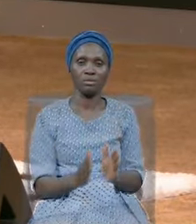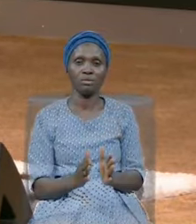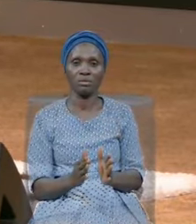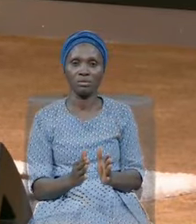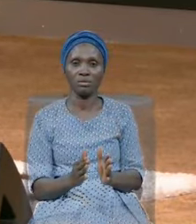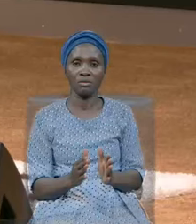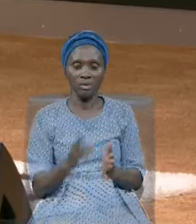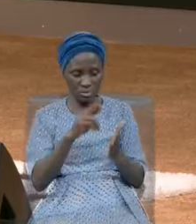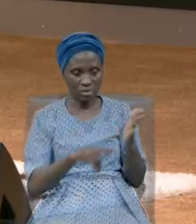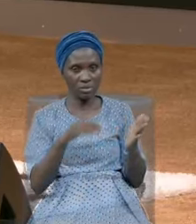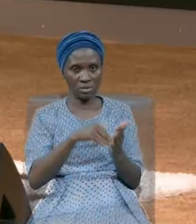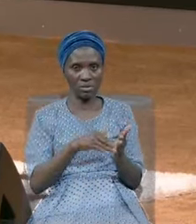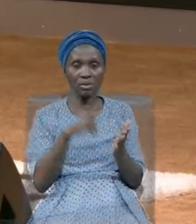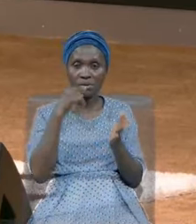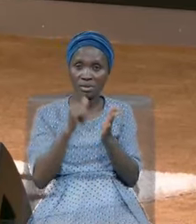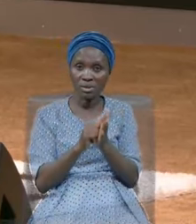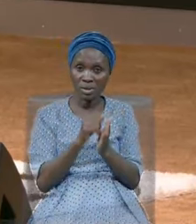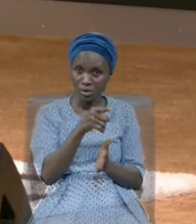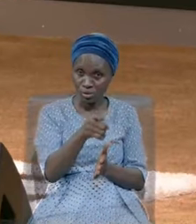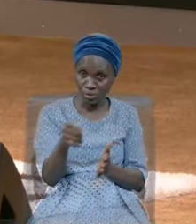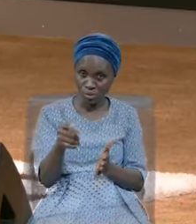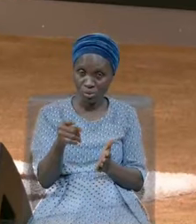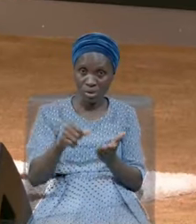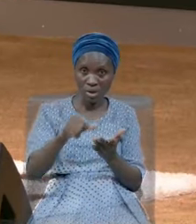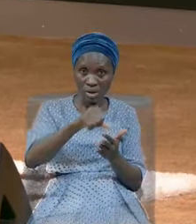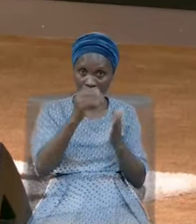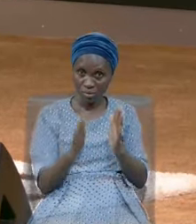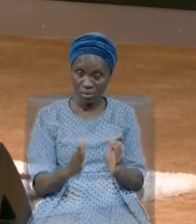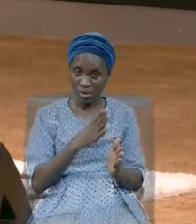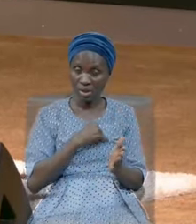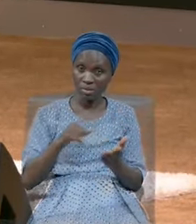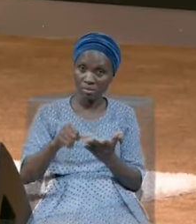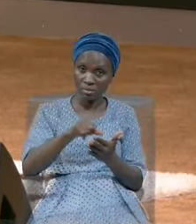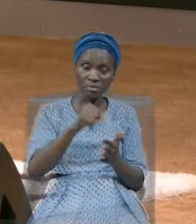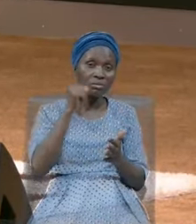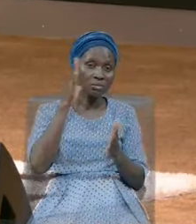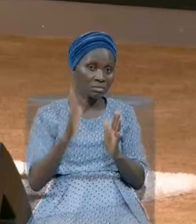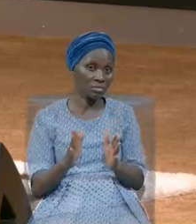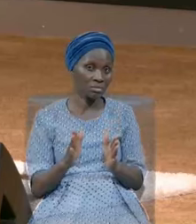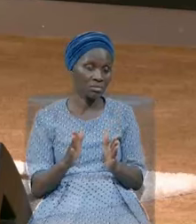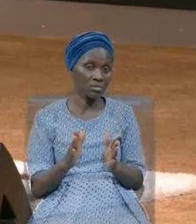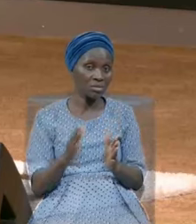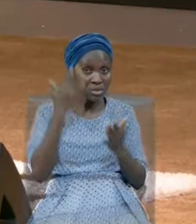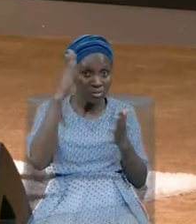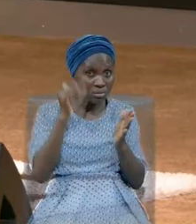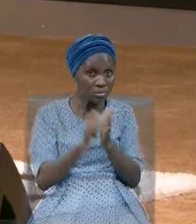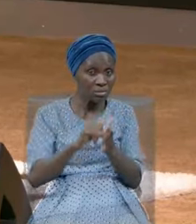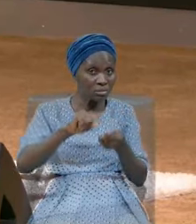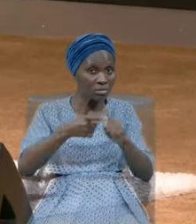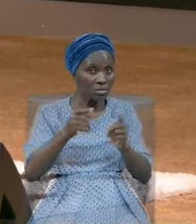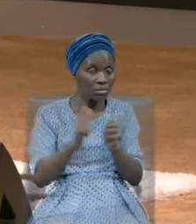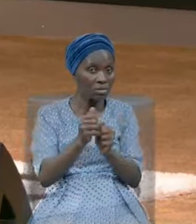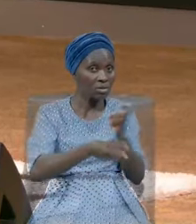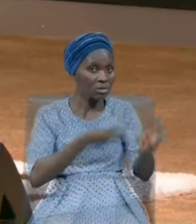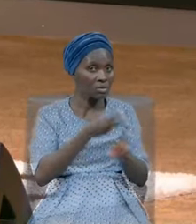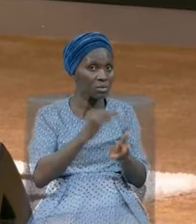adultère que vous êtes, ne savez-vous pas que l'amour du monde